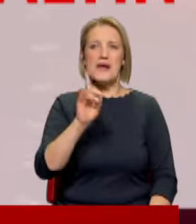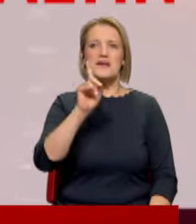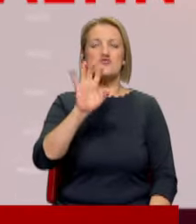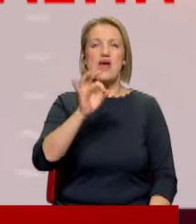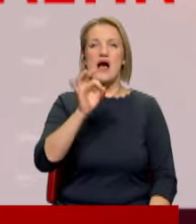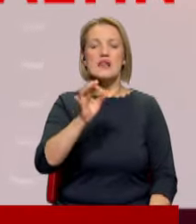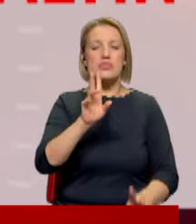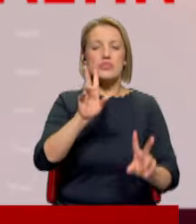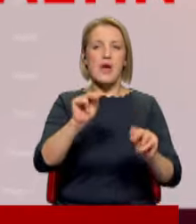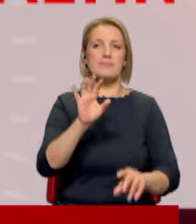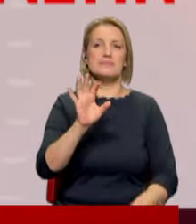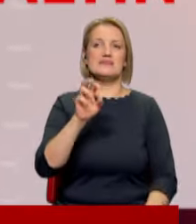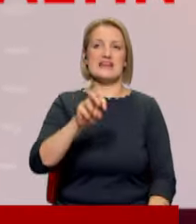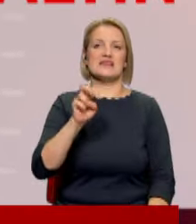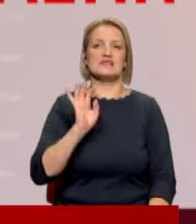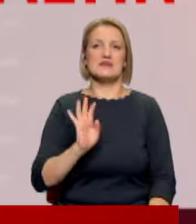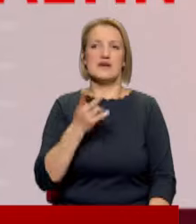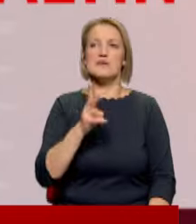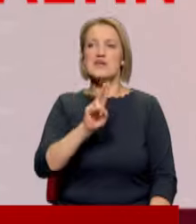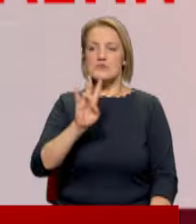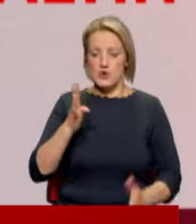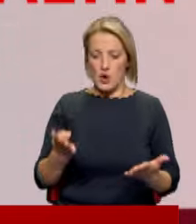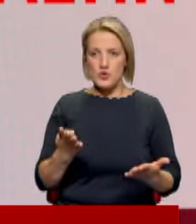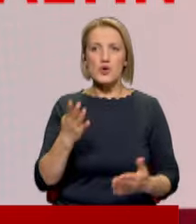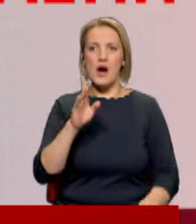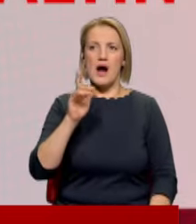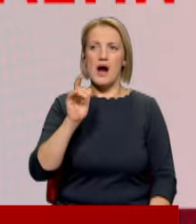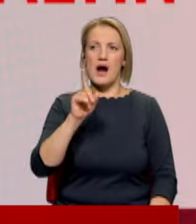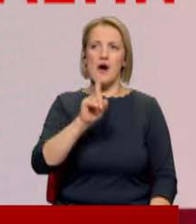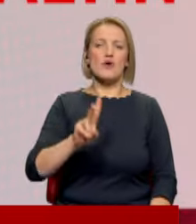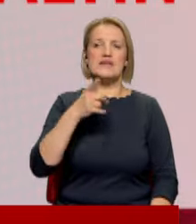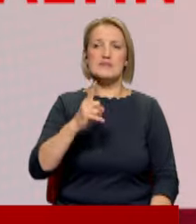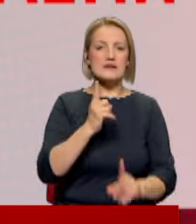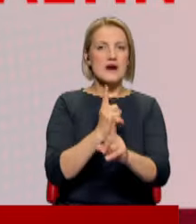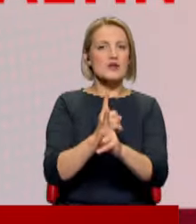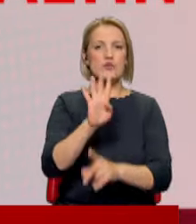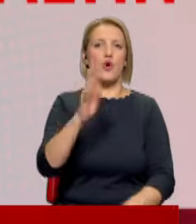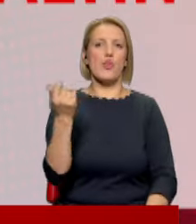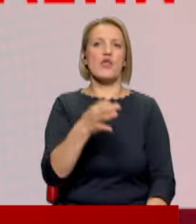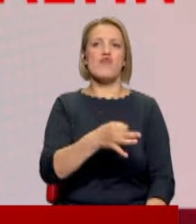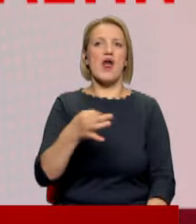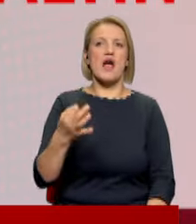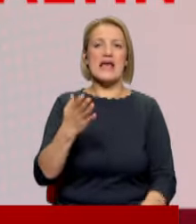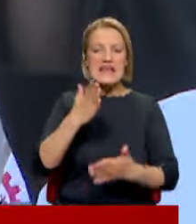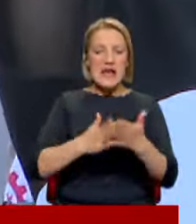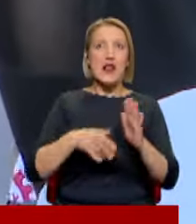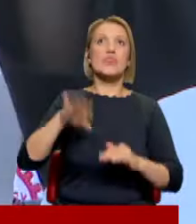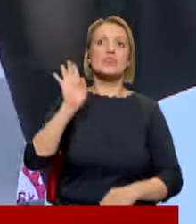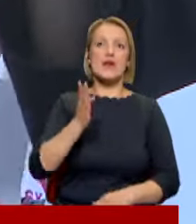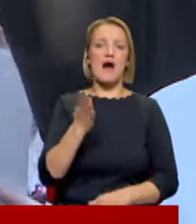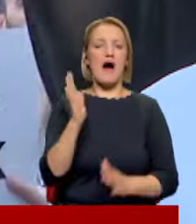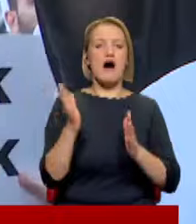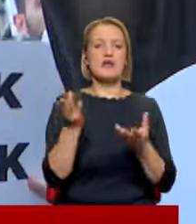altın tam 8. 2024 asgari ücret 17 bin lira, karşılığı 4 tane çeyrek. Yani yarısı uçmuş. Ara